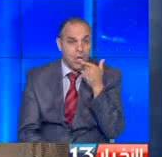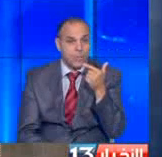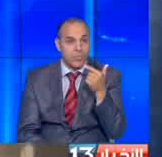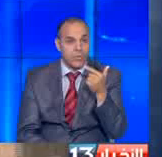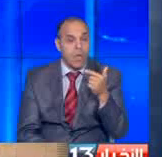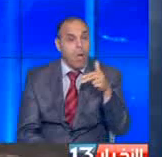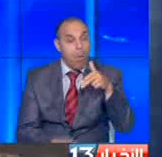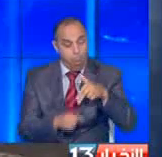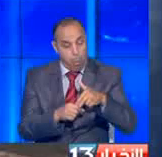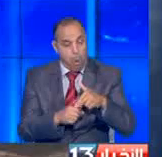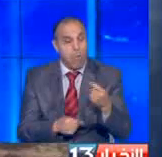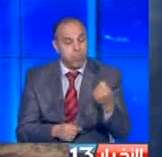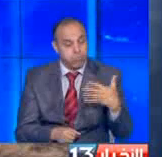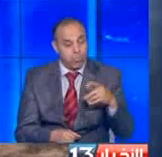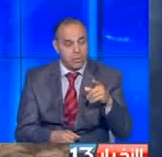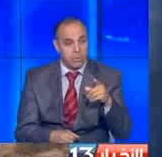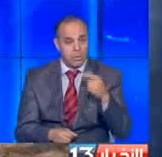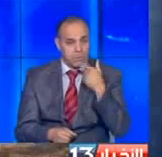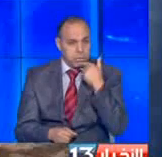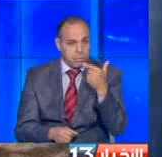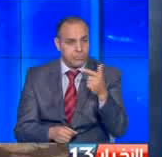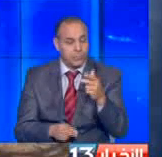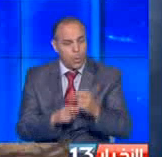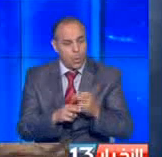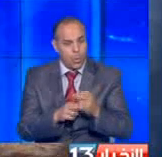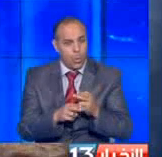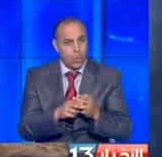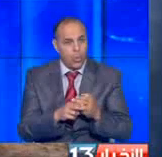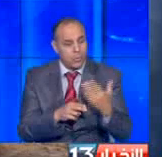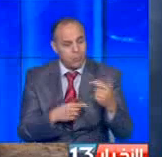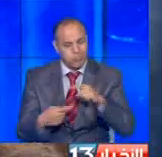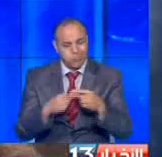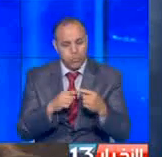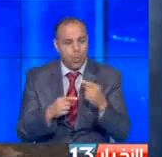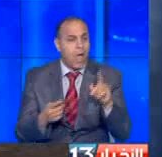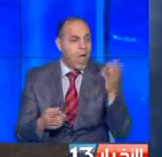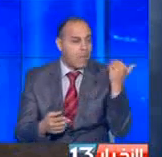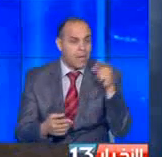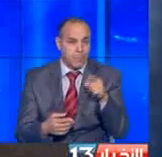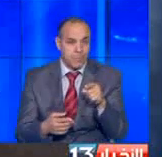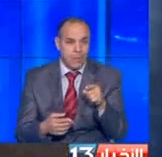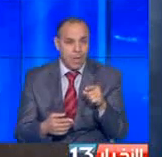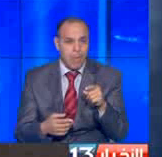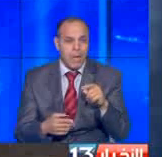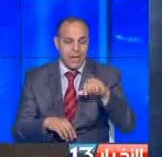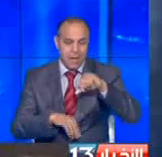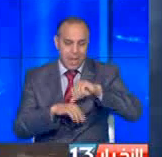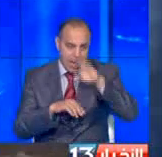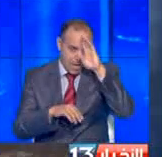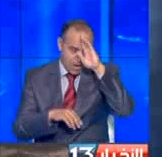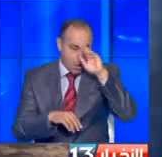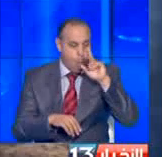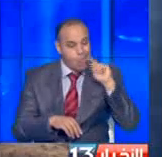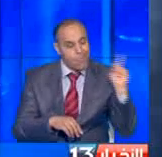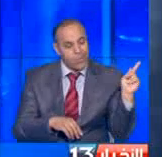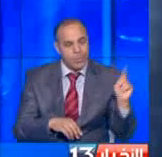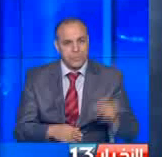مخزونها النفطي والتي ظلت لسنوات منطقه نزاع او توثر بين بغداد واربيل